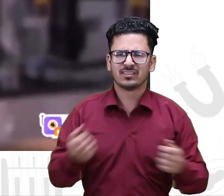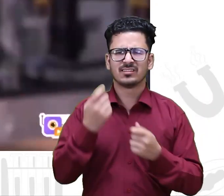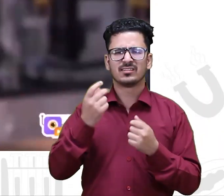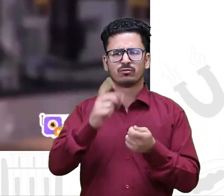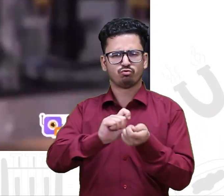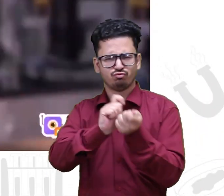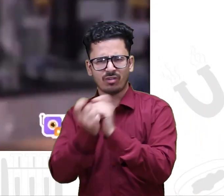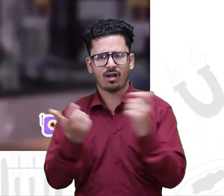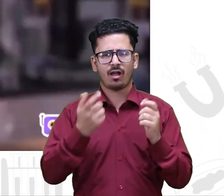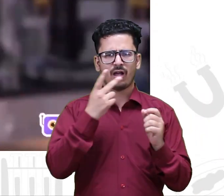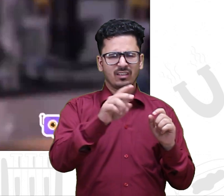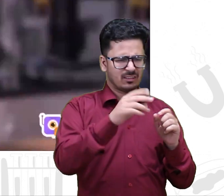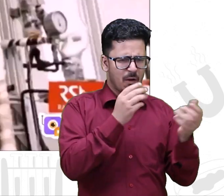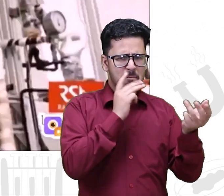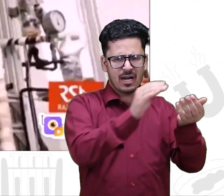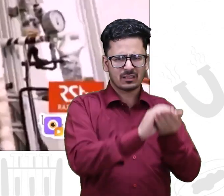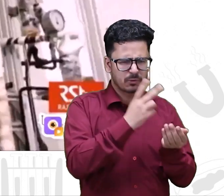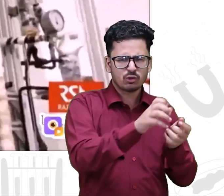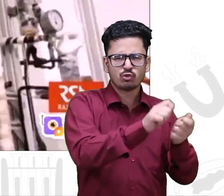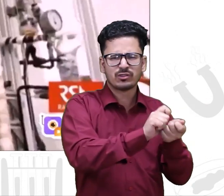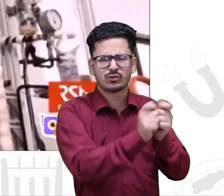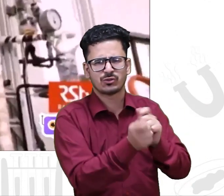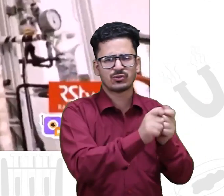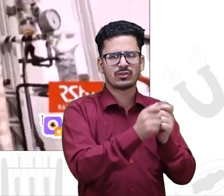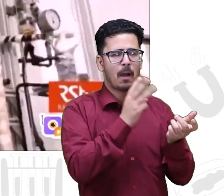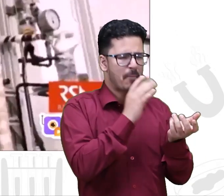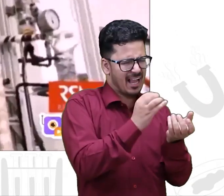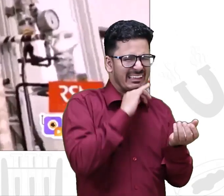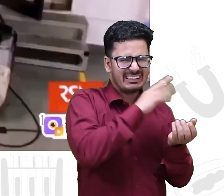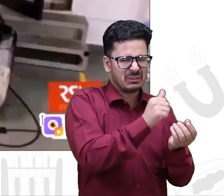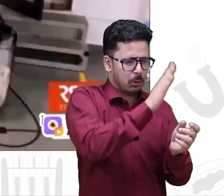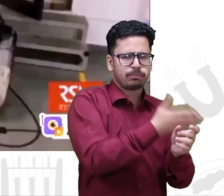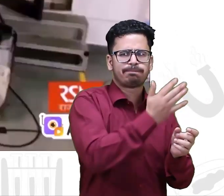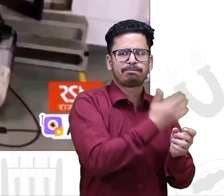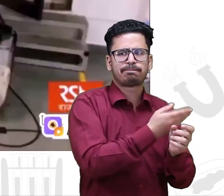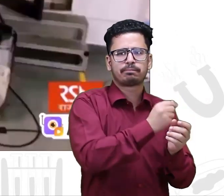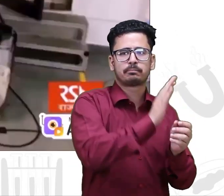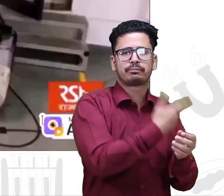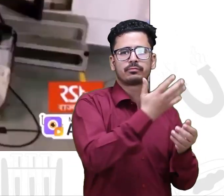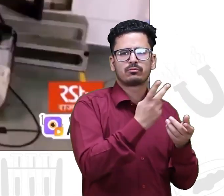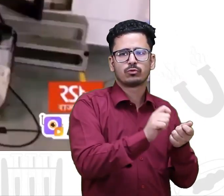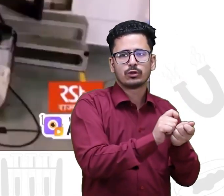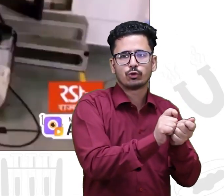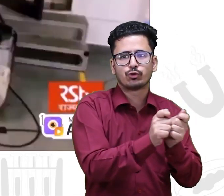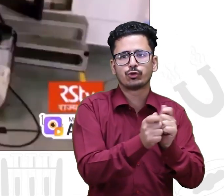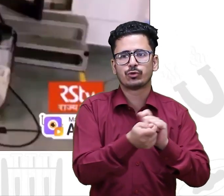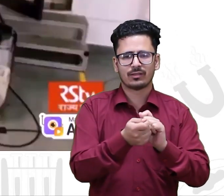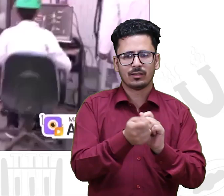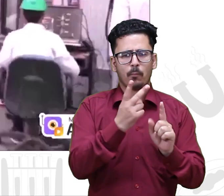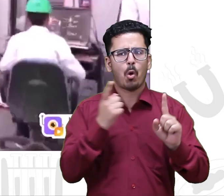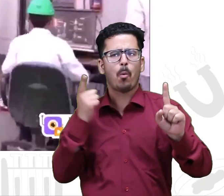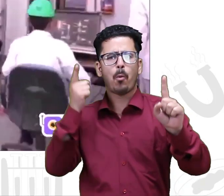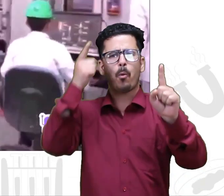की अभिक्रिया दरम्यान तयार झालेले पाण्याचे रेणू एकाच वेळी काढले जाऊ शकतात, जेणेकरून